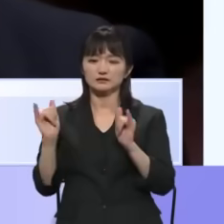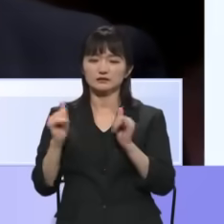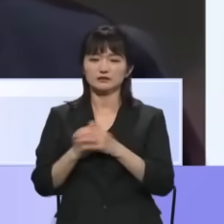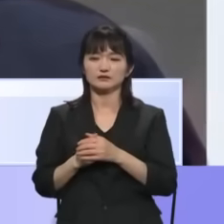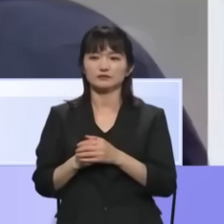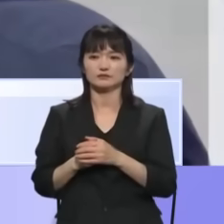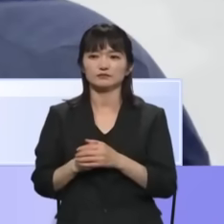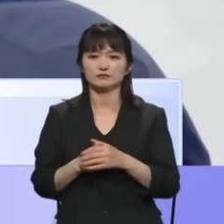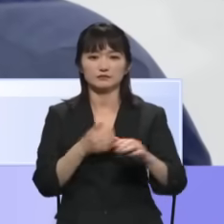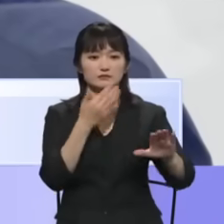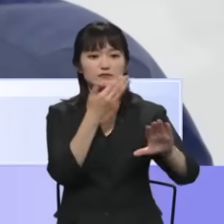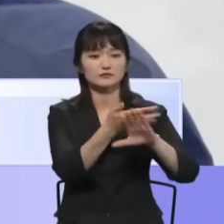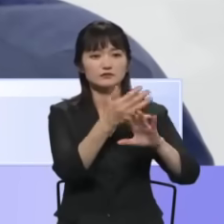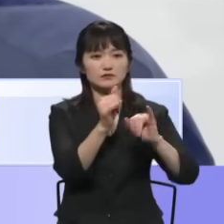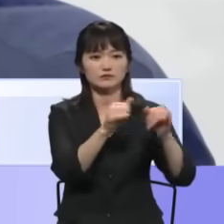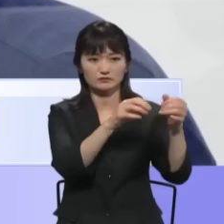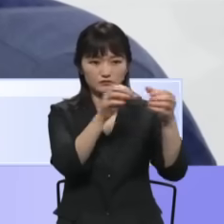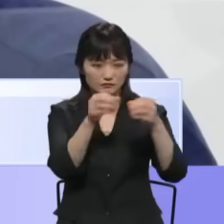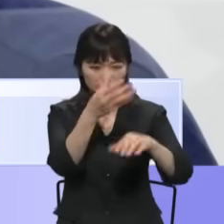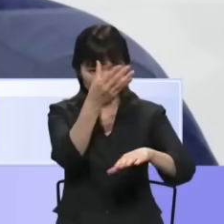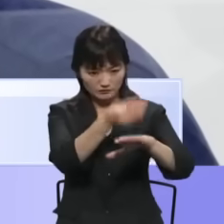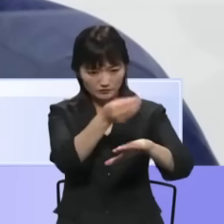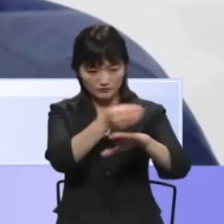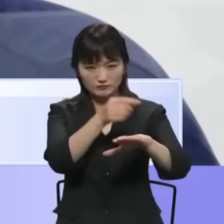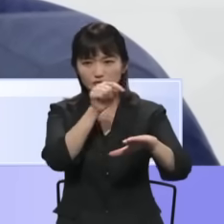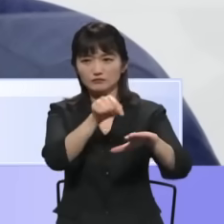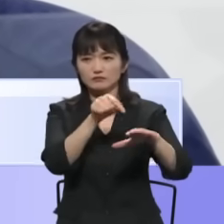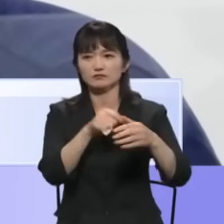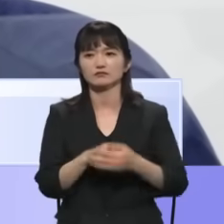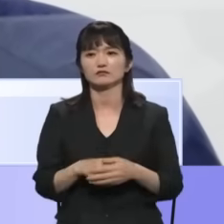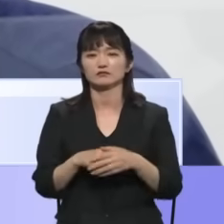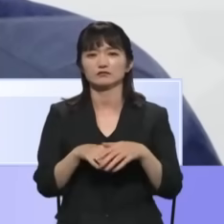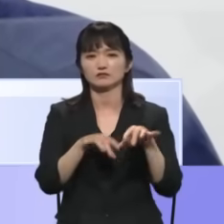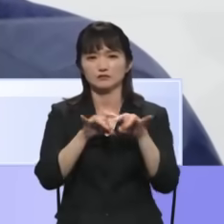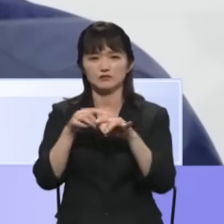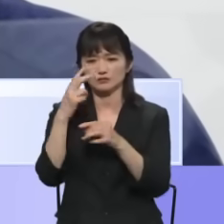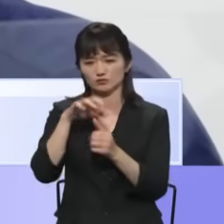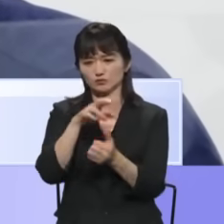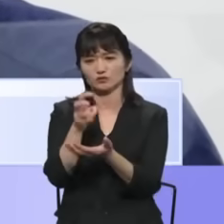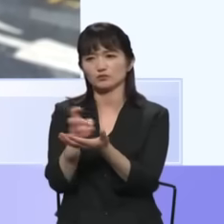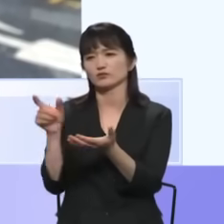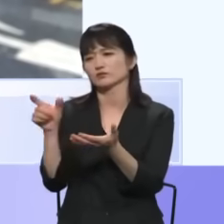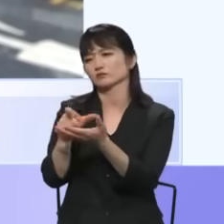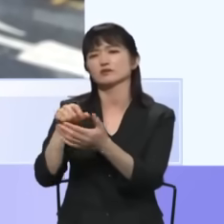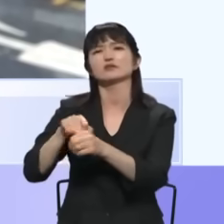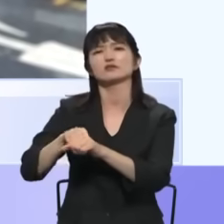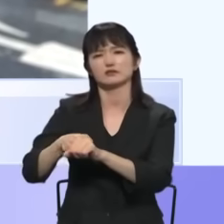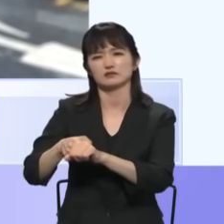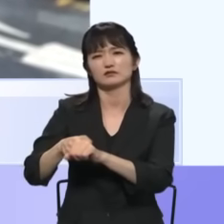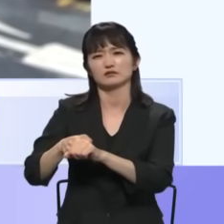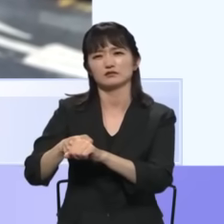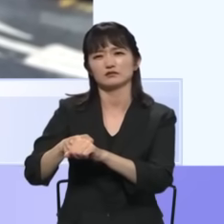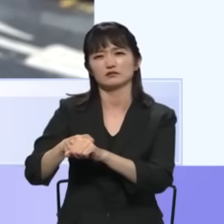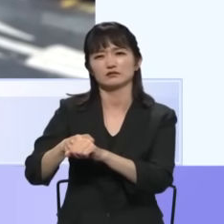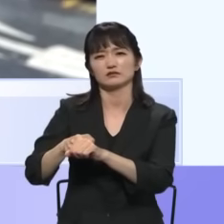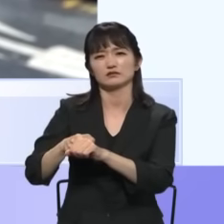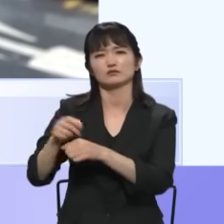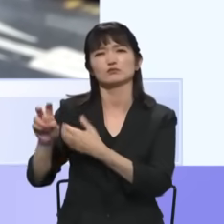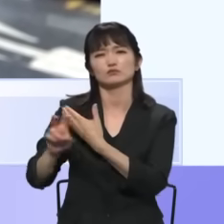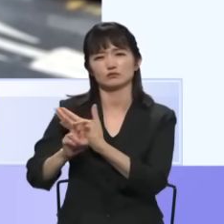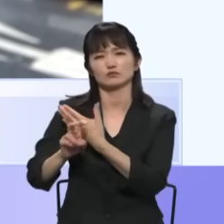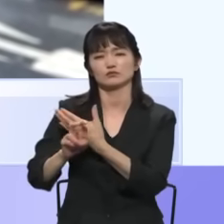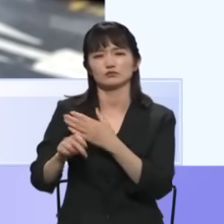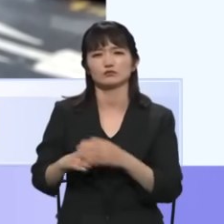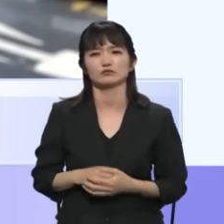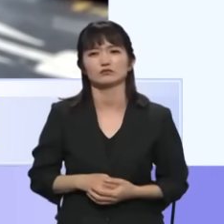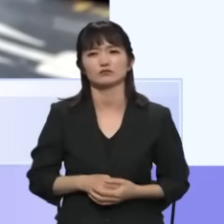대화 당사자의 그 대화를 녹취하거나 녹음한 거는 지금 통신일보호법상으로 원칙적으로 처벌되는 위법적인 행동인 건 맞습니다